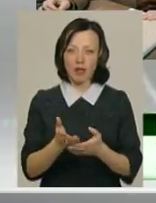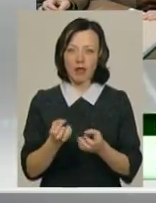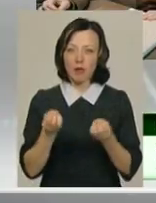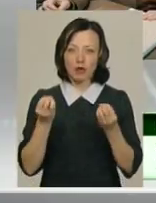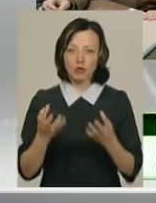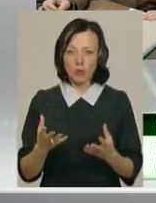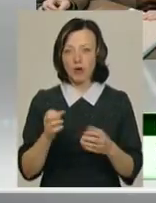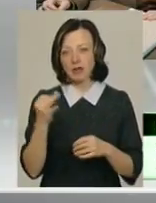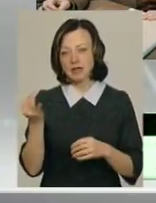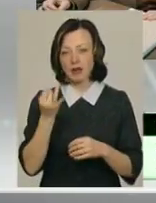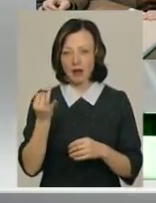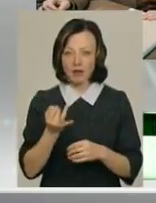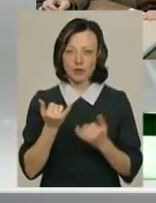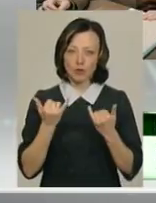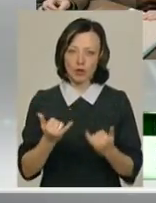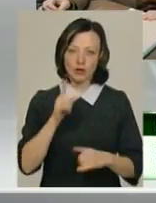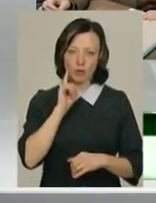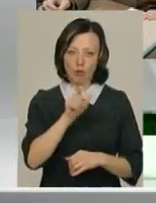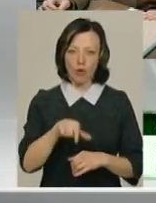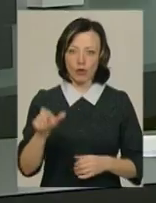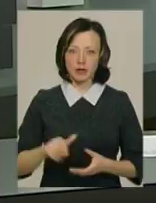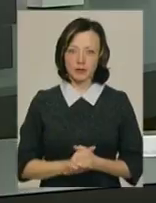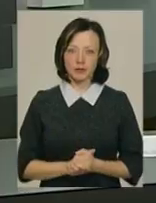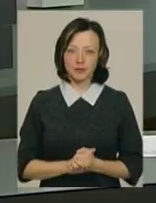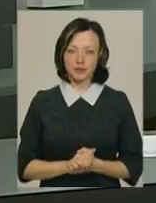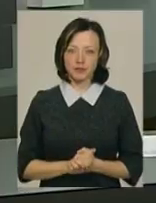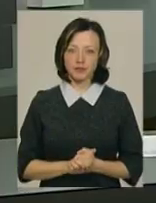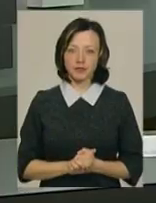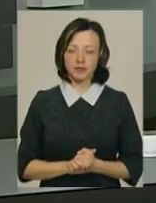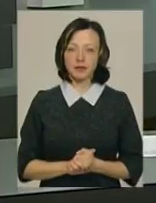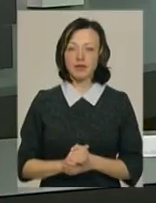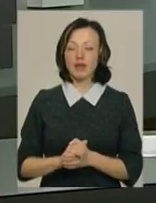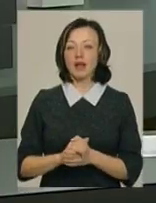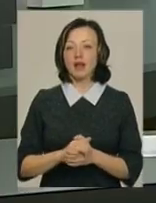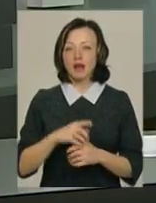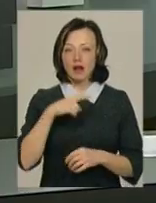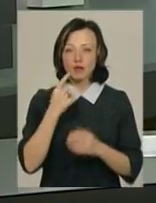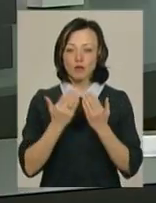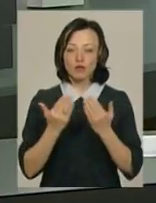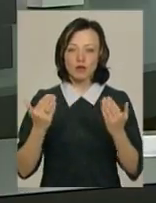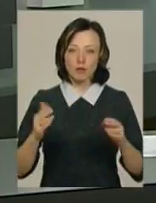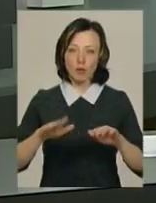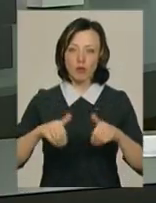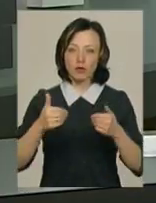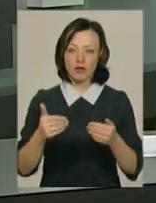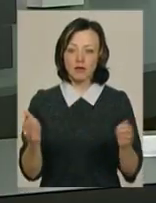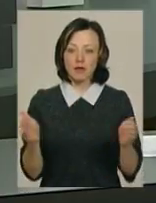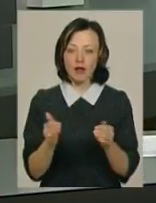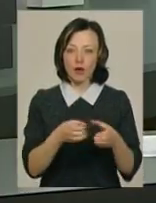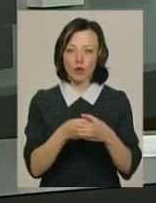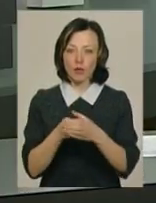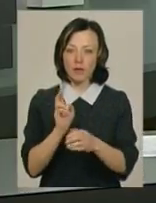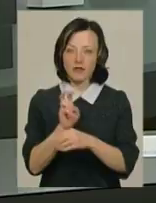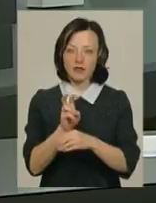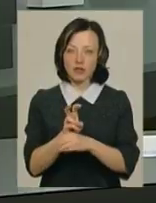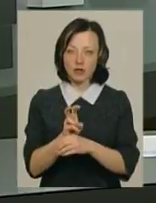непростому, разом з тим і цікавому для сучасної молоді. За словами Марії Юзлової, музейники пропонуватимуть невеликим групам